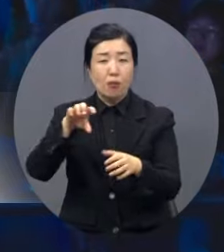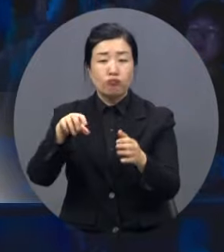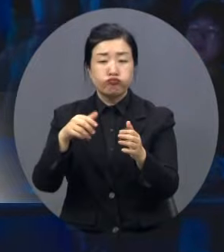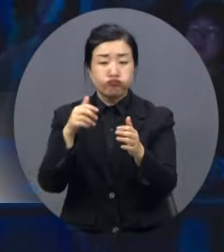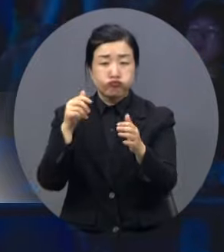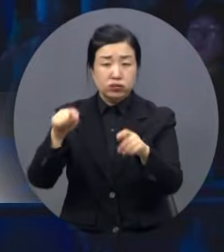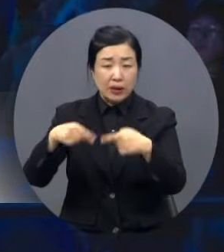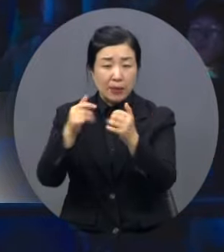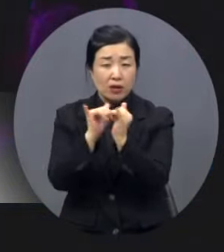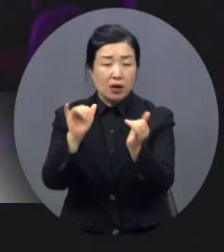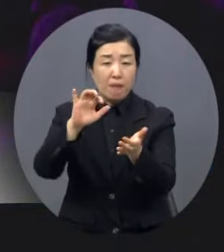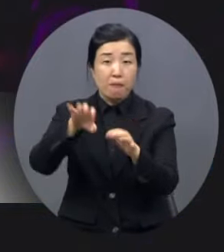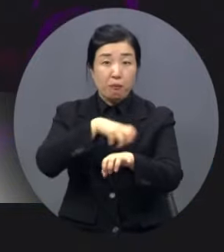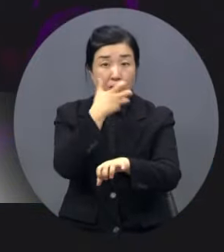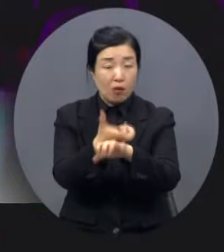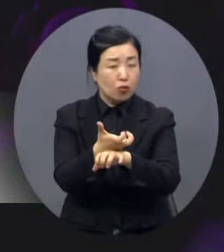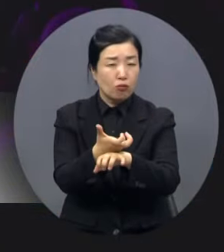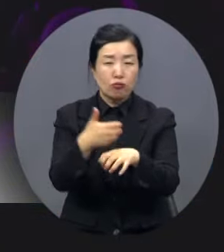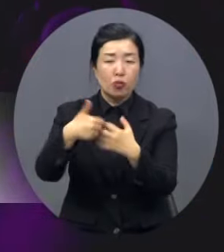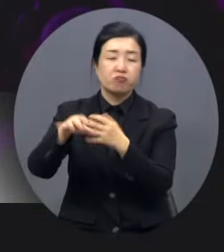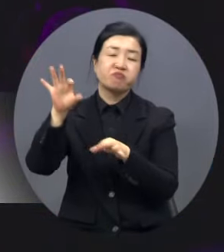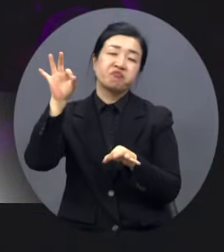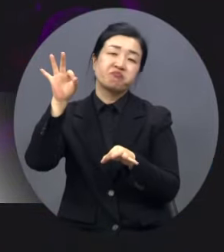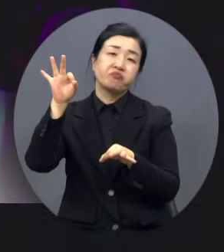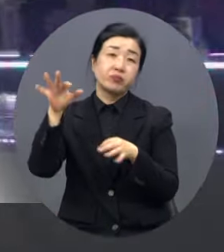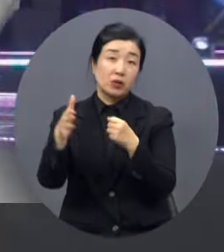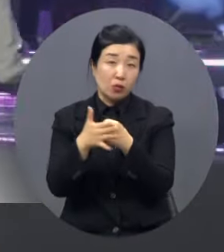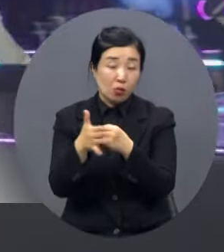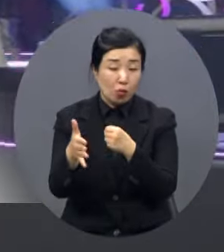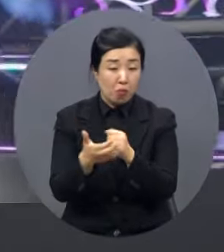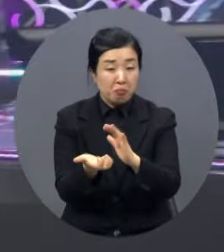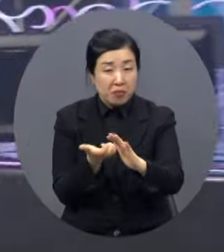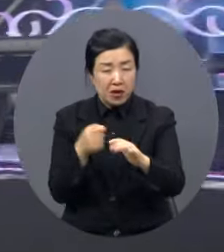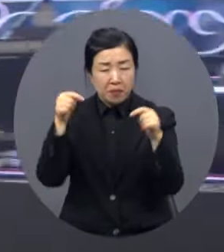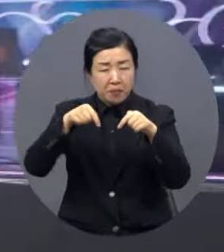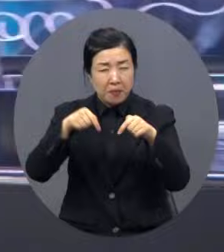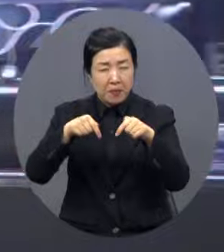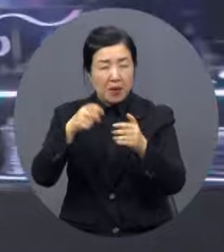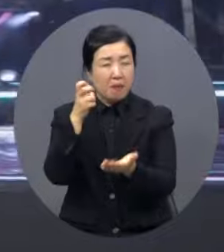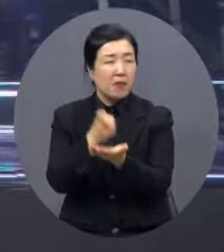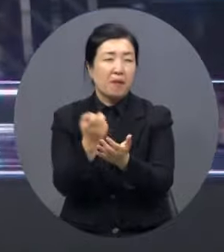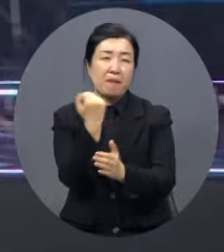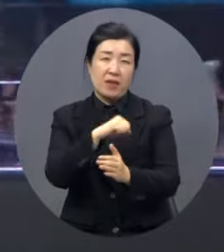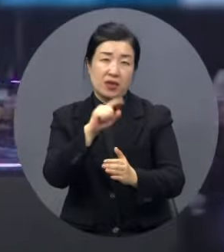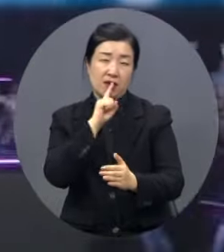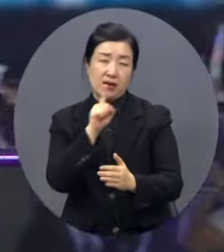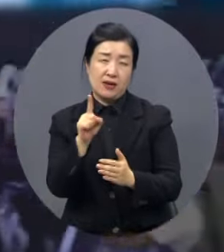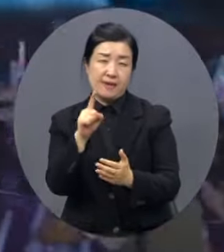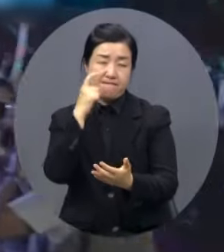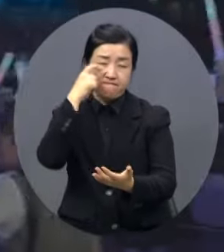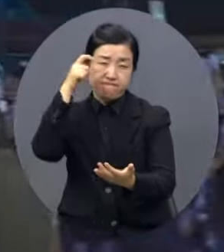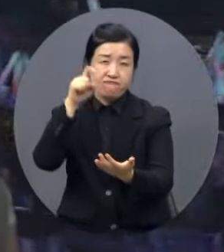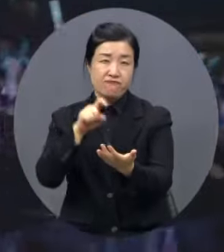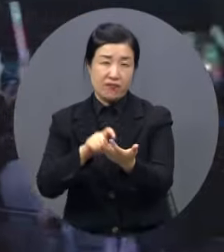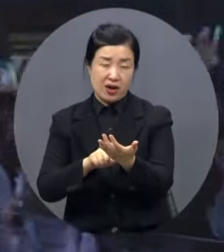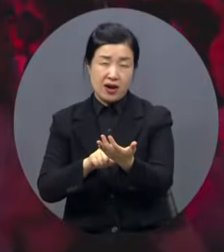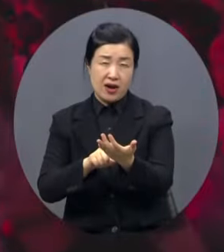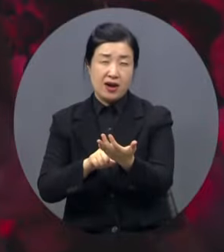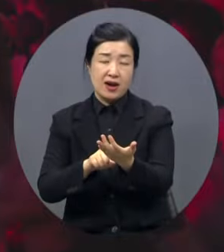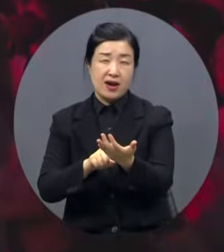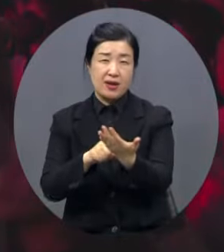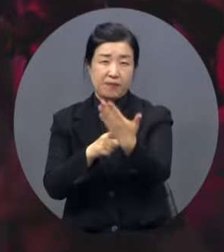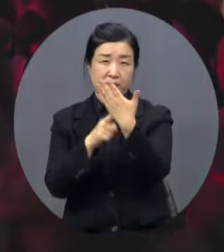바꿨는데도 서기포 씨가 아무런 조치를 하지 않았고 사전 심의 규정도 어긴 것으로 제주도 감사위원의 감사